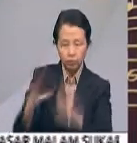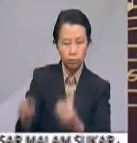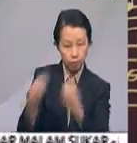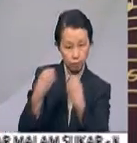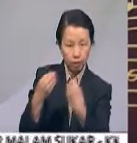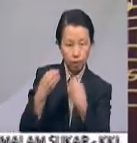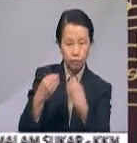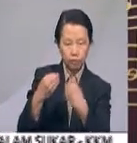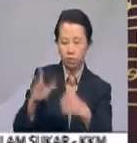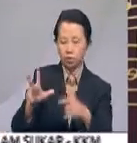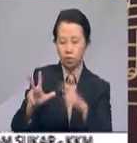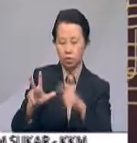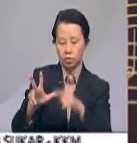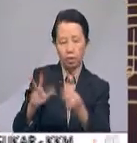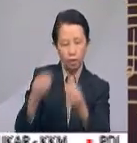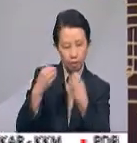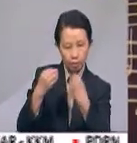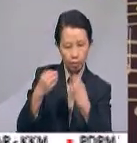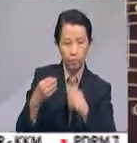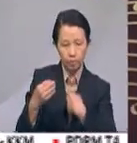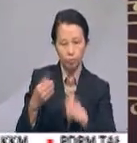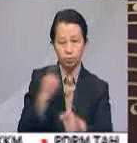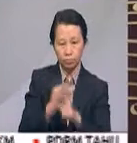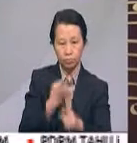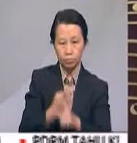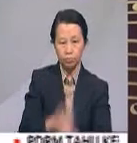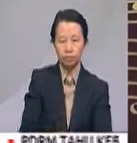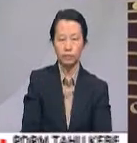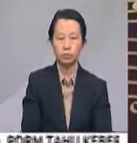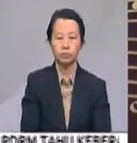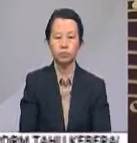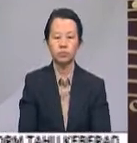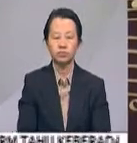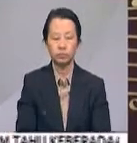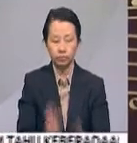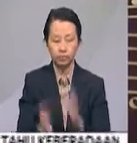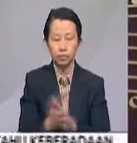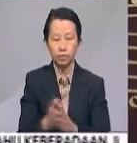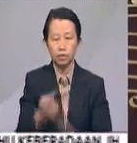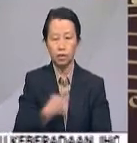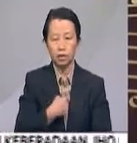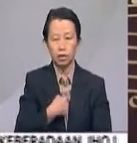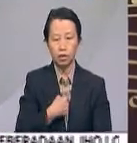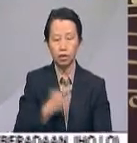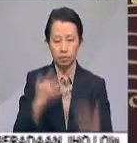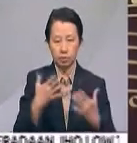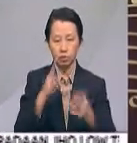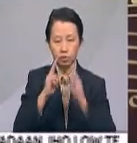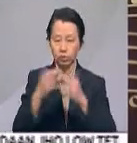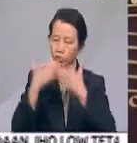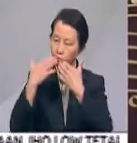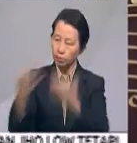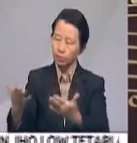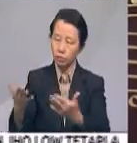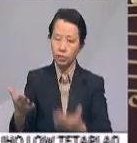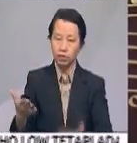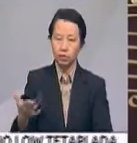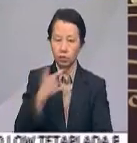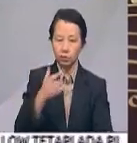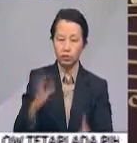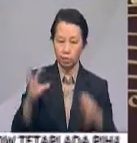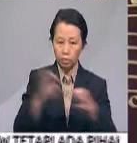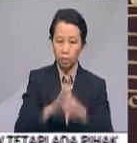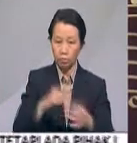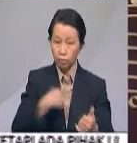ajar. Dia tunjuk ajar betul-betul dia pada saya. Jadi saya ribuan banyak terima kasih sebab